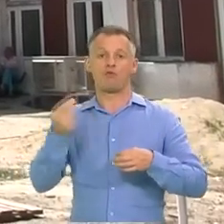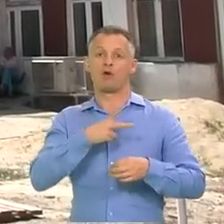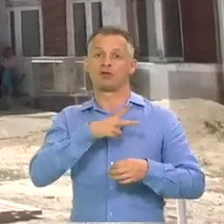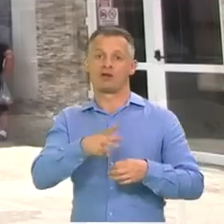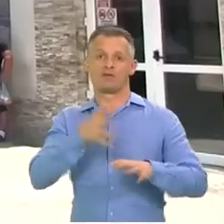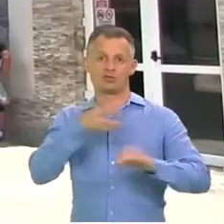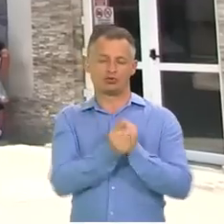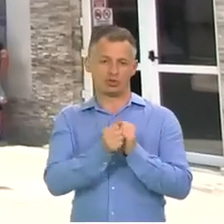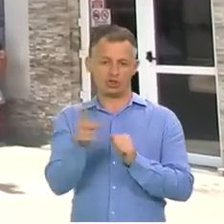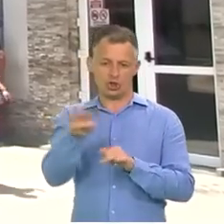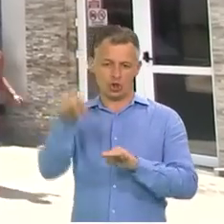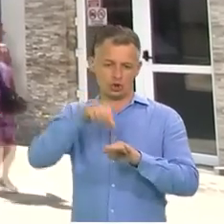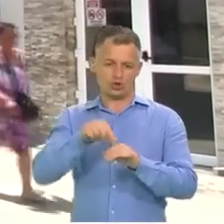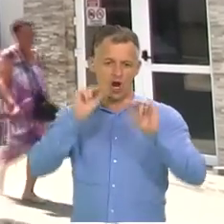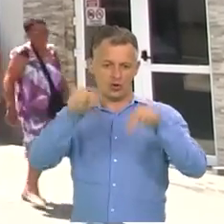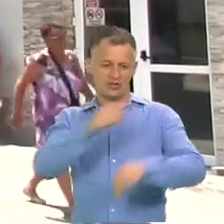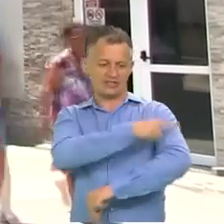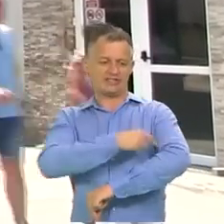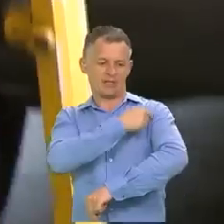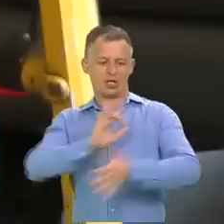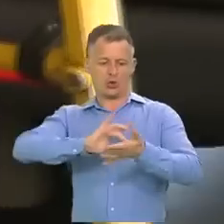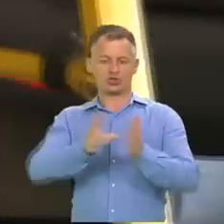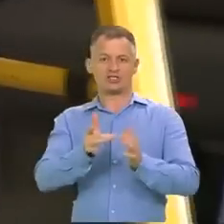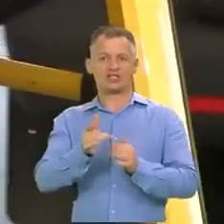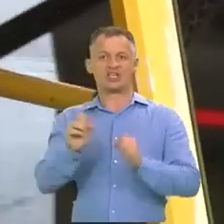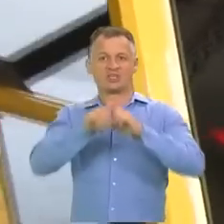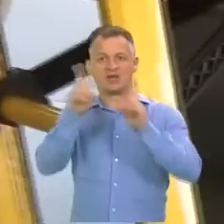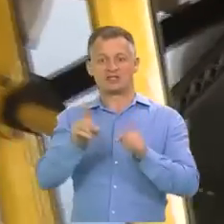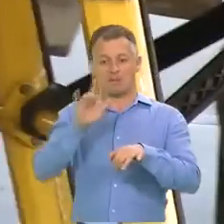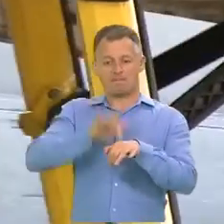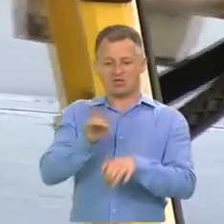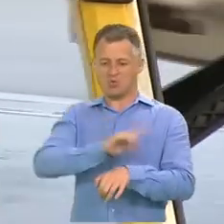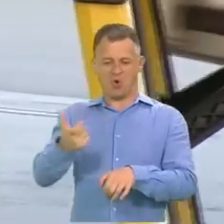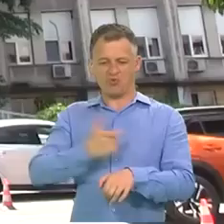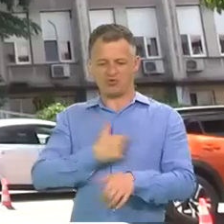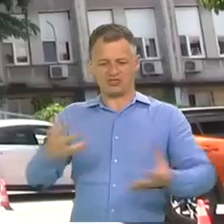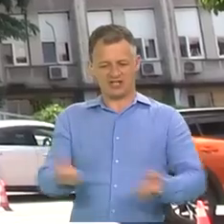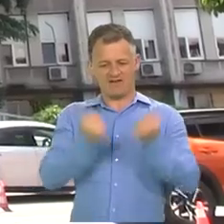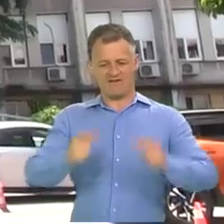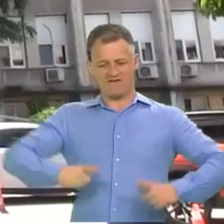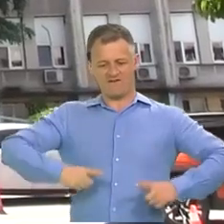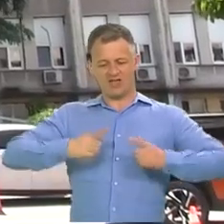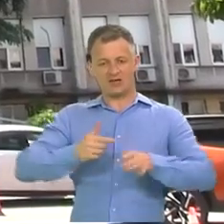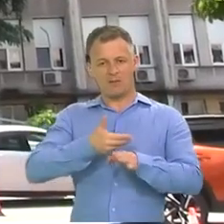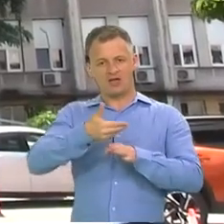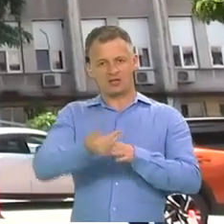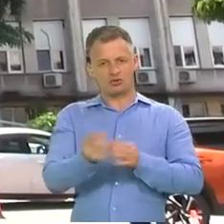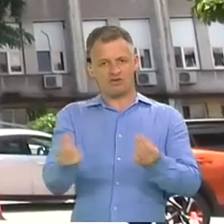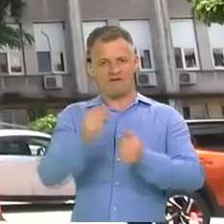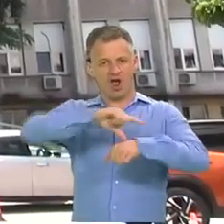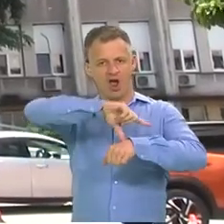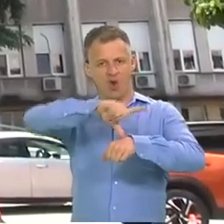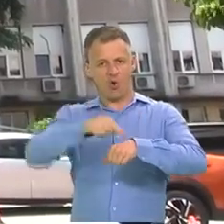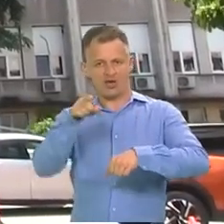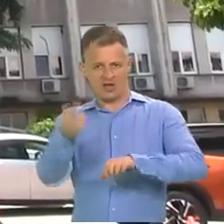doi soți au ajuns la spitalul județean de urgență de dimineață, însă medicii nu le-au mai putut salva viața. Au murit câteva ore mai târziu.